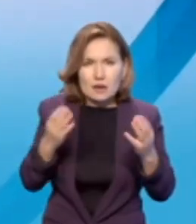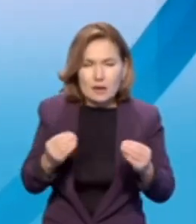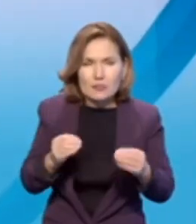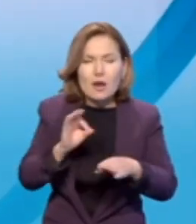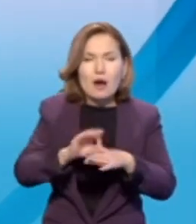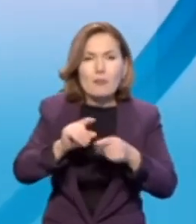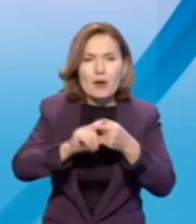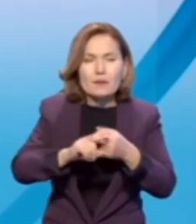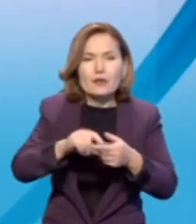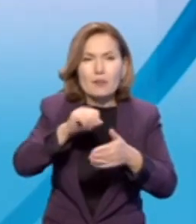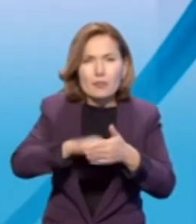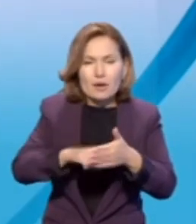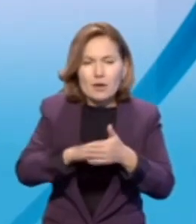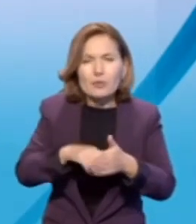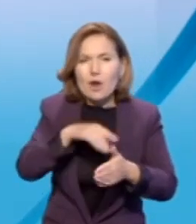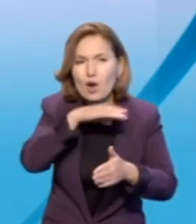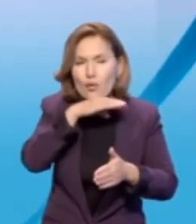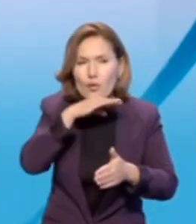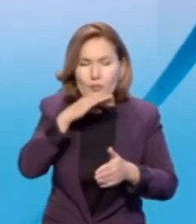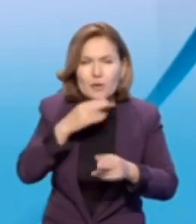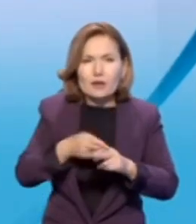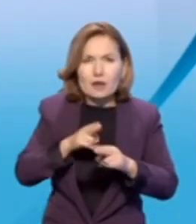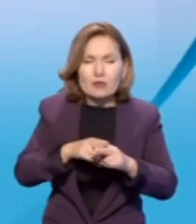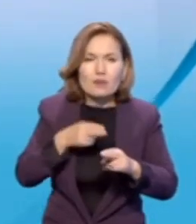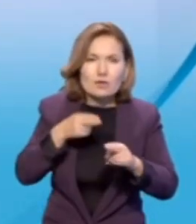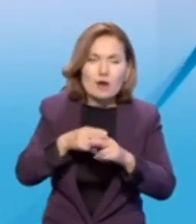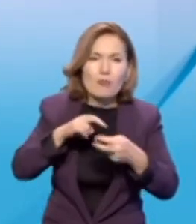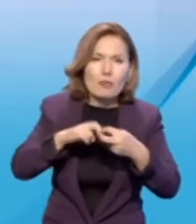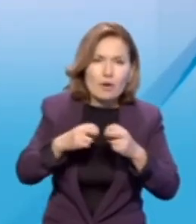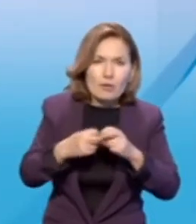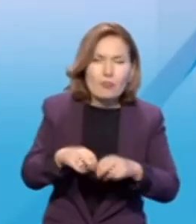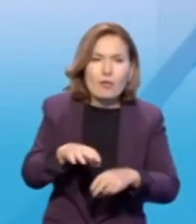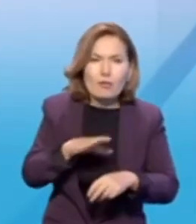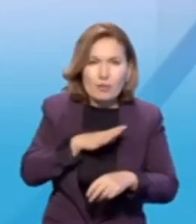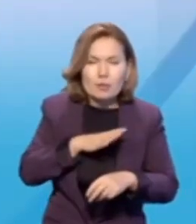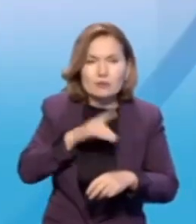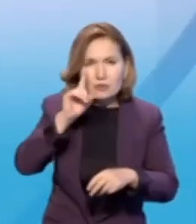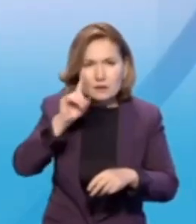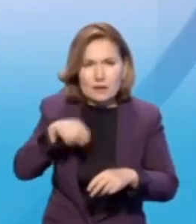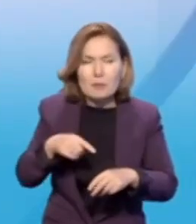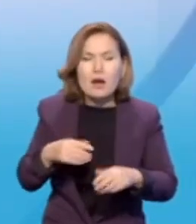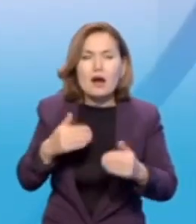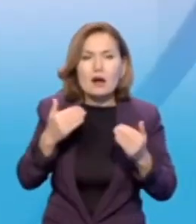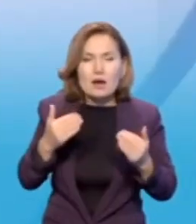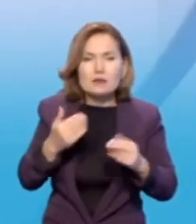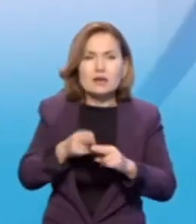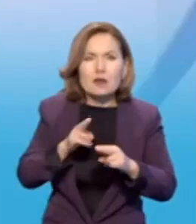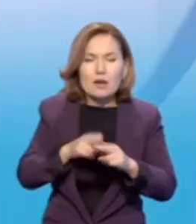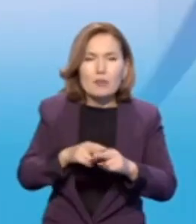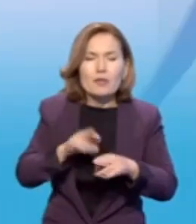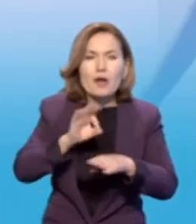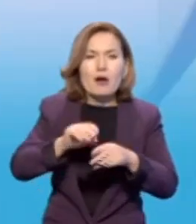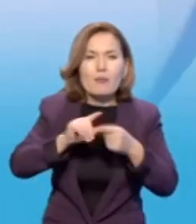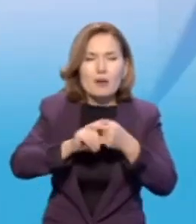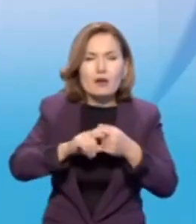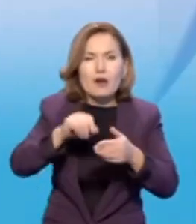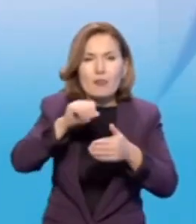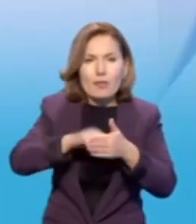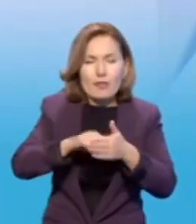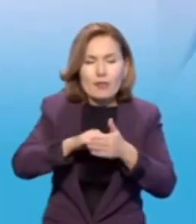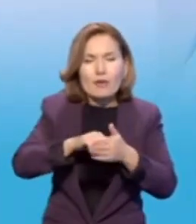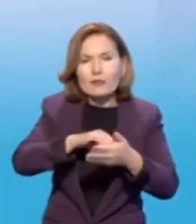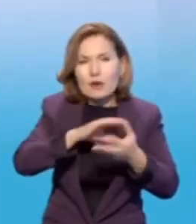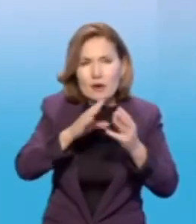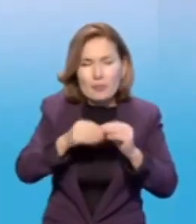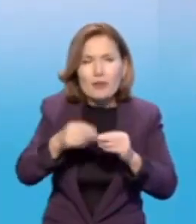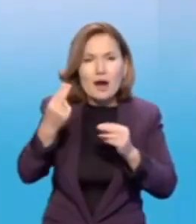пандемияға байланысты әрине біраз саябырсаған жағдайлар болды. Дегенімен енді мына пандемия аяқталғаннан кейін екі